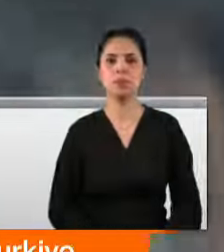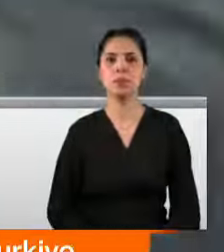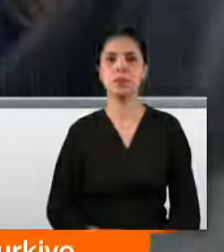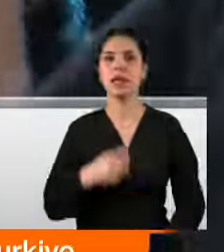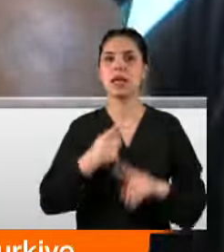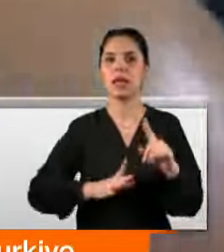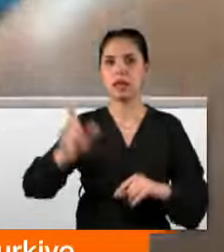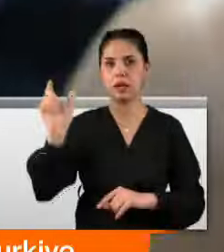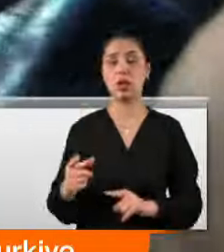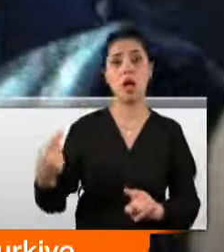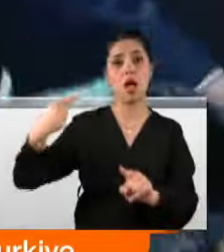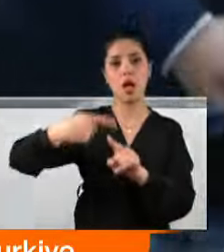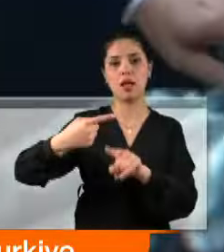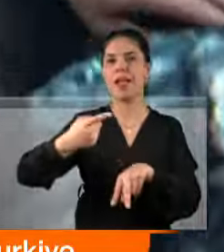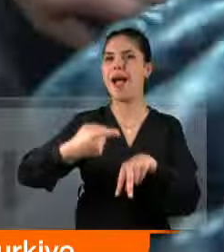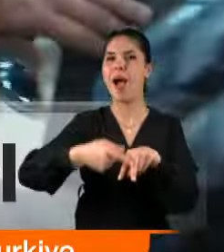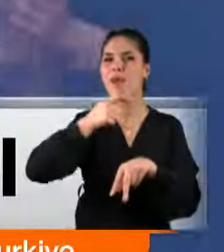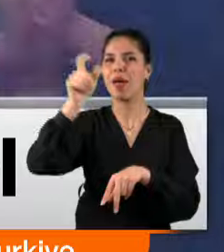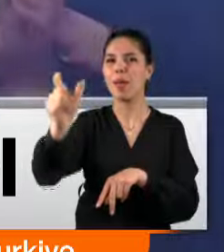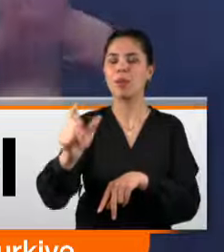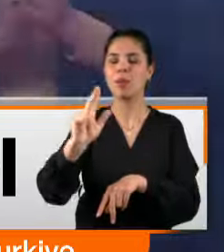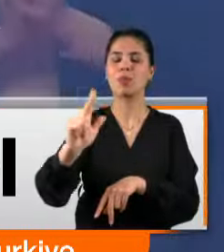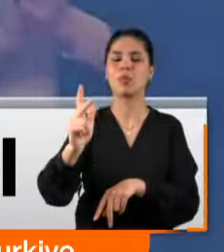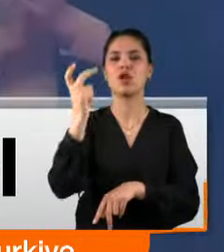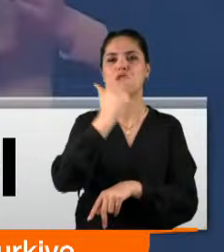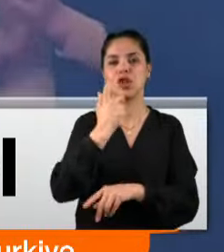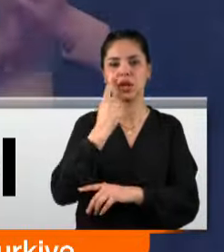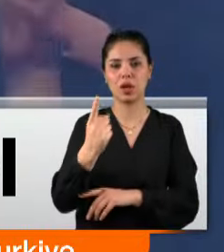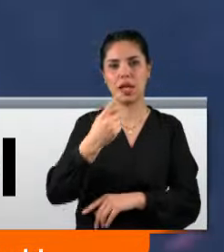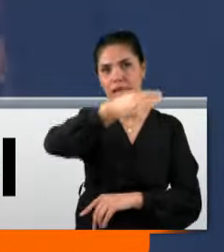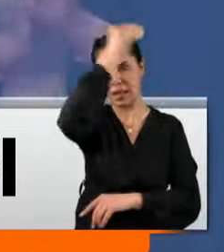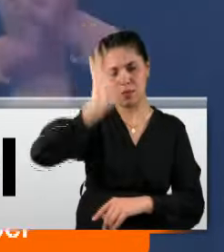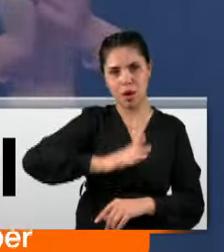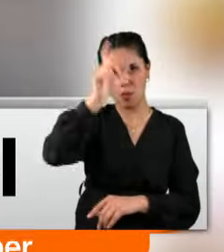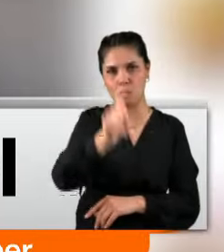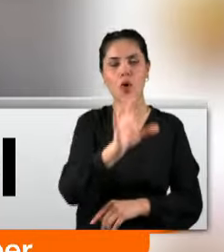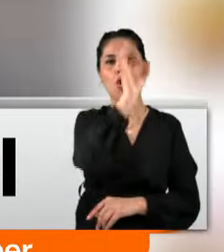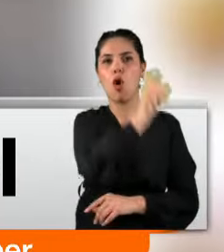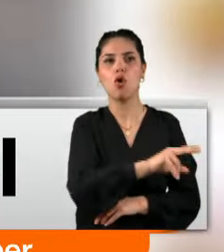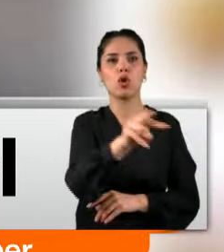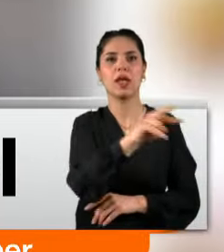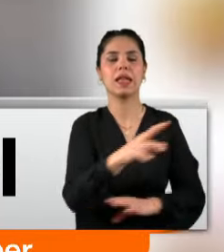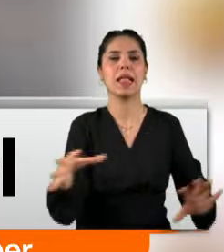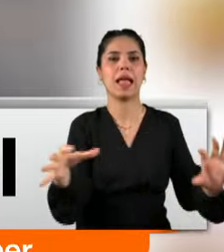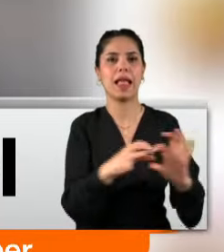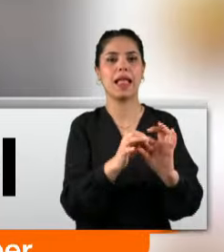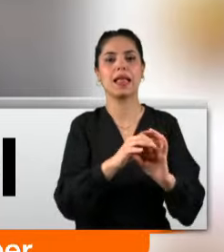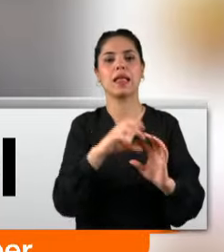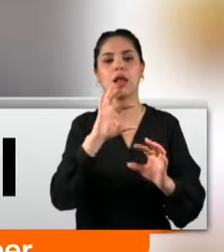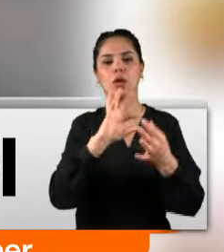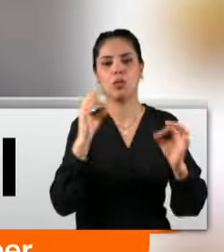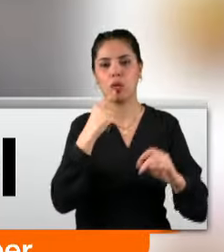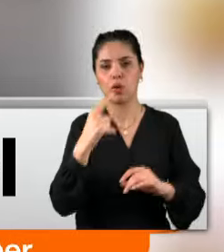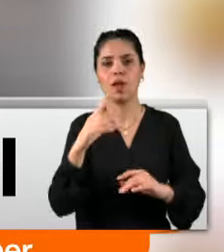Kılıçdaroğlu bununla da kalmadı. Ahmet Arif'in dizeleriyle de Özel İmamoğlu ikilisine mesaj gönderdi. Gençlerle çektirdiği fotoğrafın